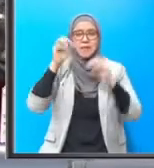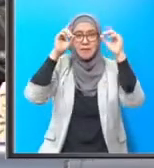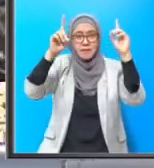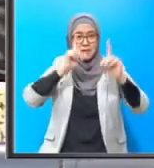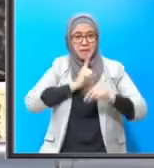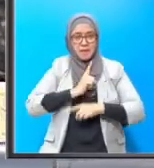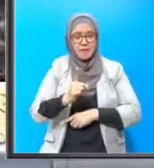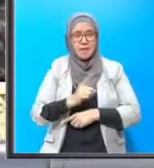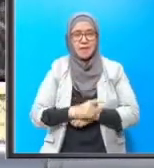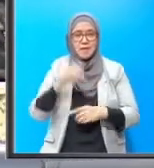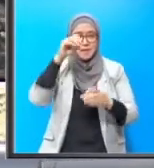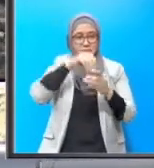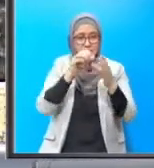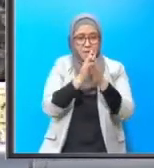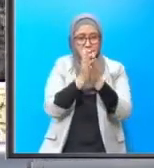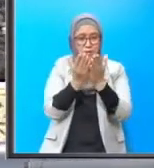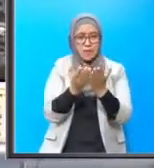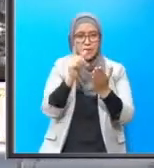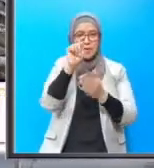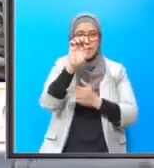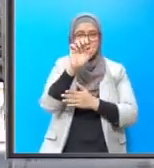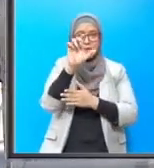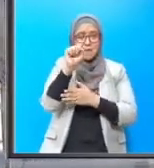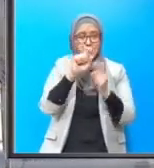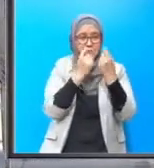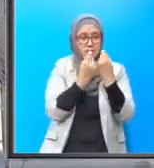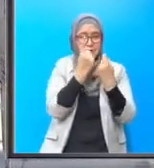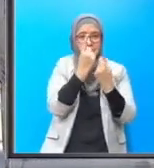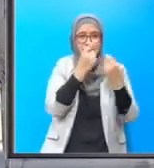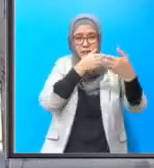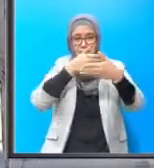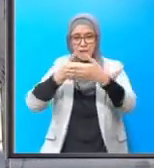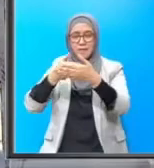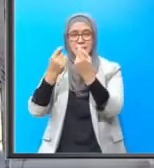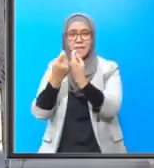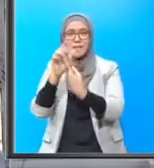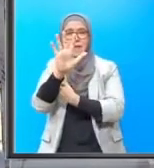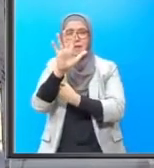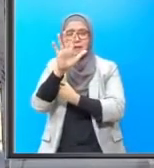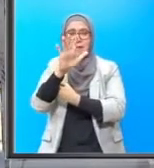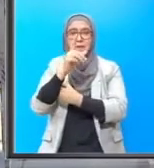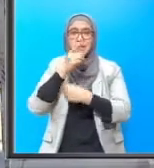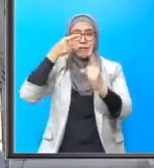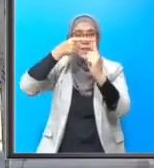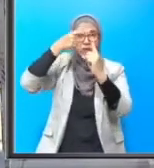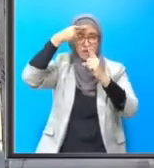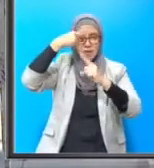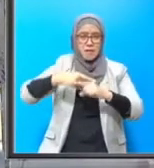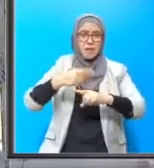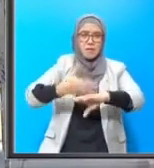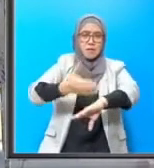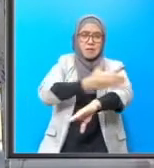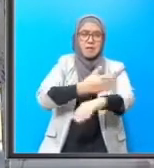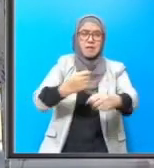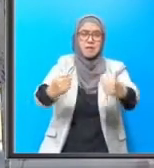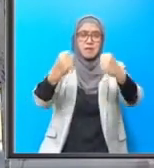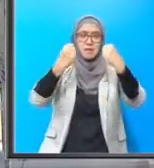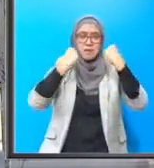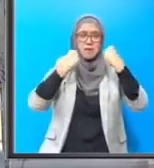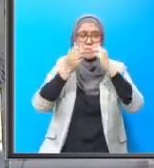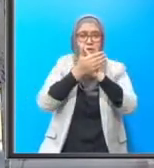Islam dari tetap satu hingga lima juga bertujuan mengukuhkan Kemayoran murid dalam penguasaan Jawi